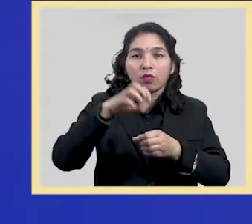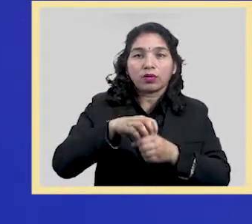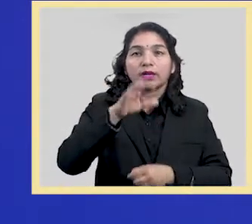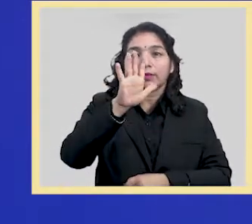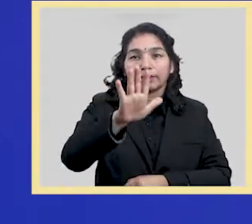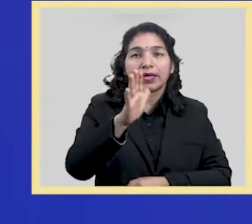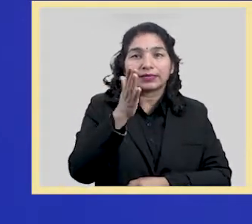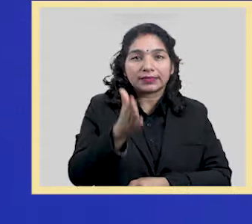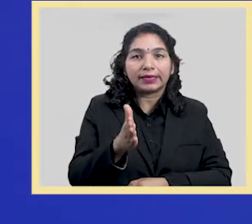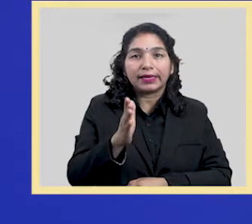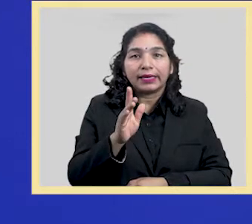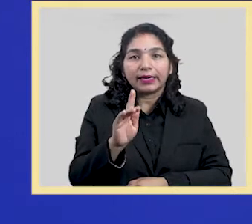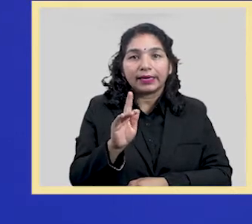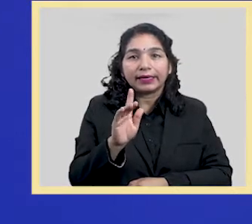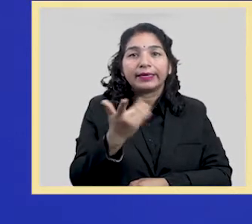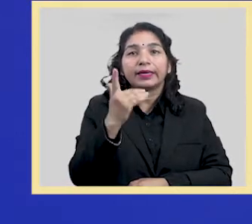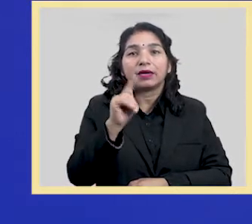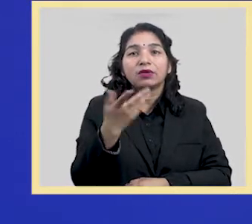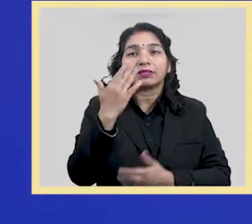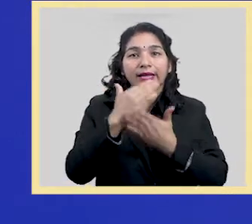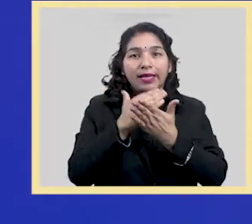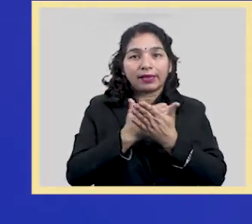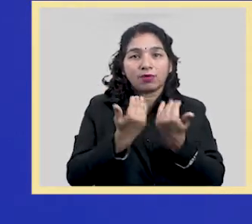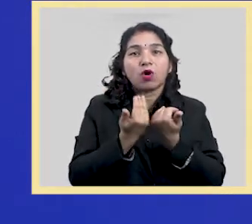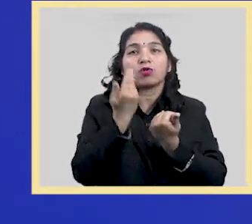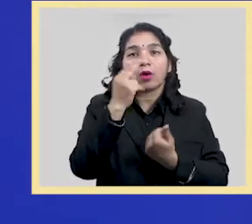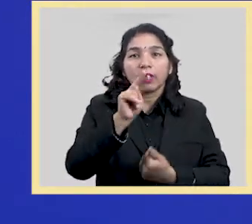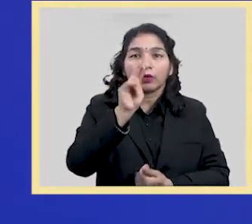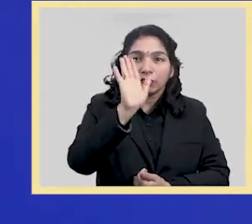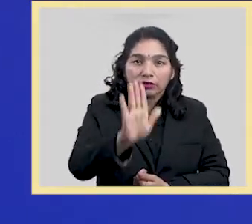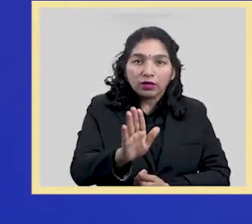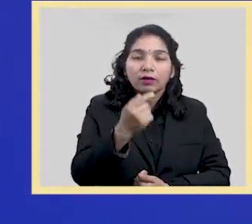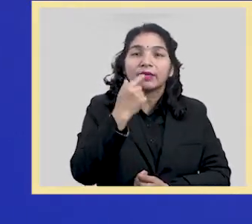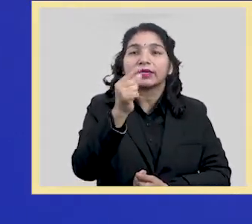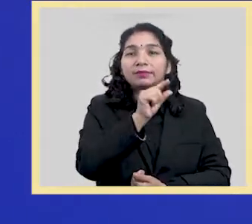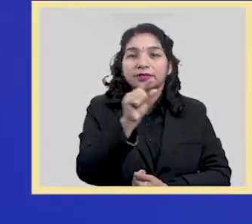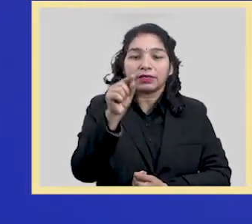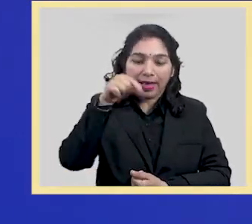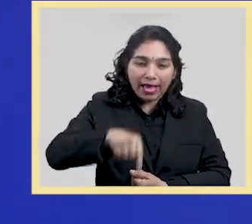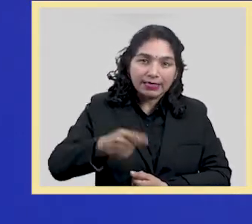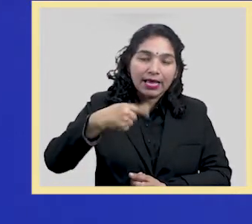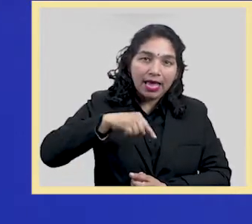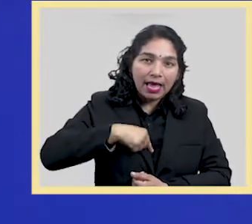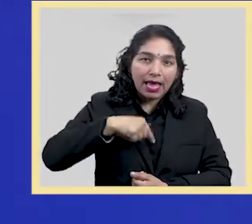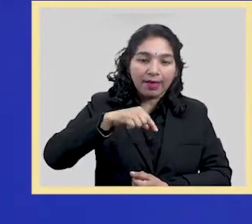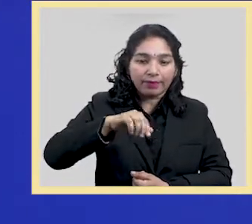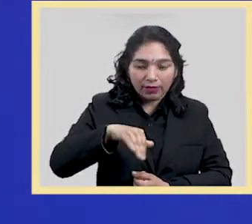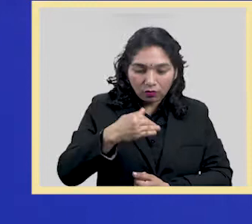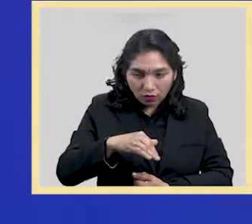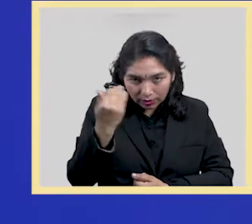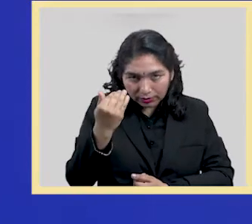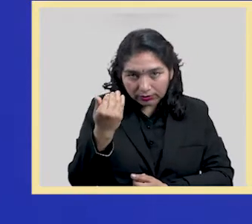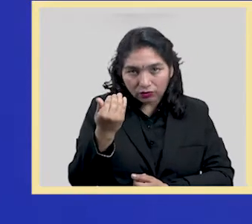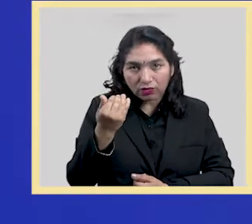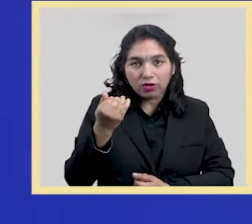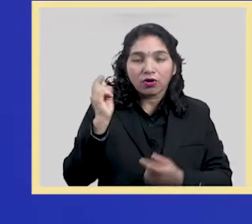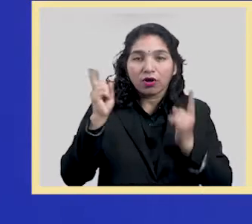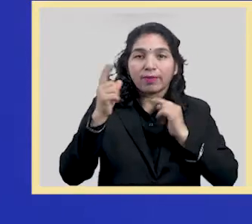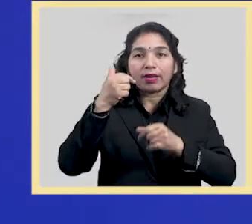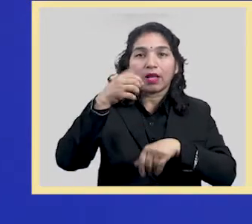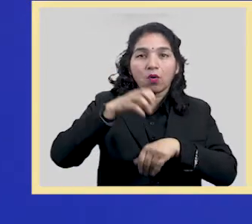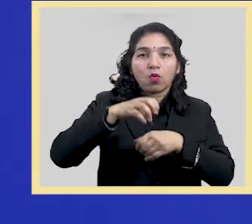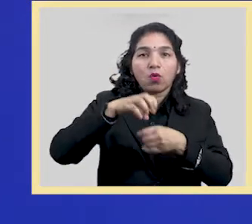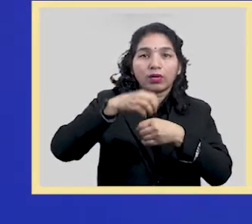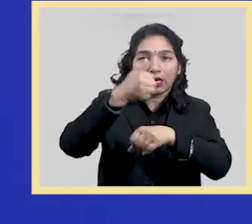वडा नम्बर 5 के कस्ता कार्यक्रमहरू गरिराख्नु भएको छ भन्ने सम्बन्धमा आज हामीले गोकर्णेश्वर नगरपालिकाका वडा